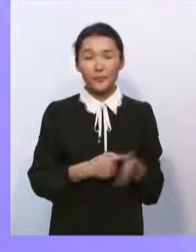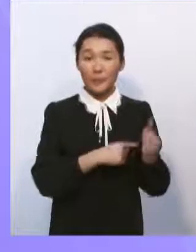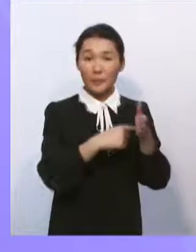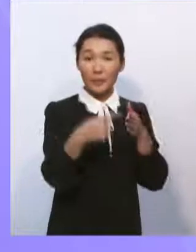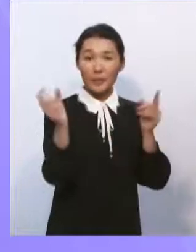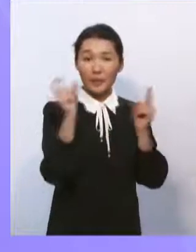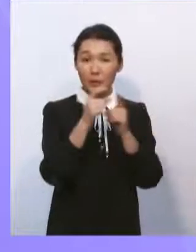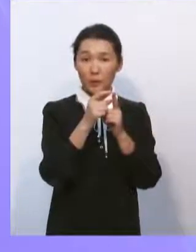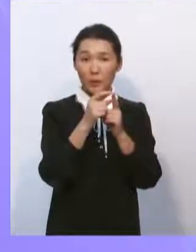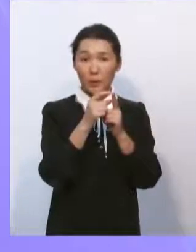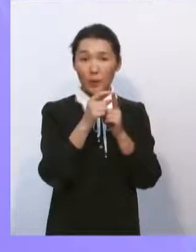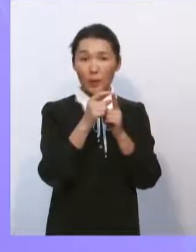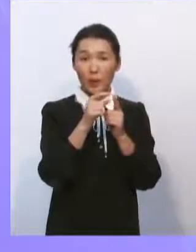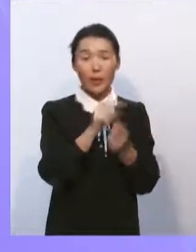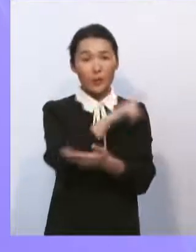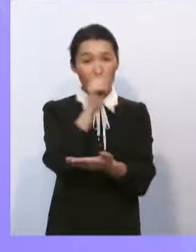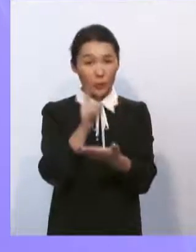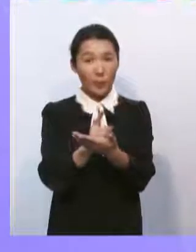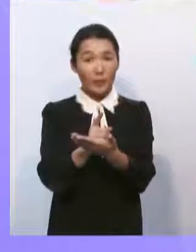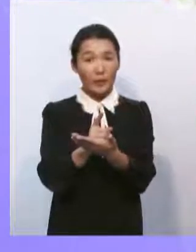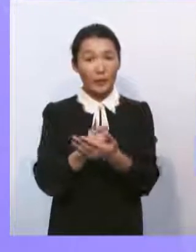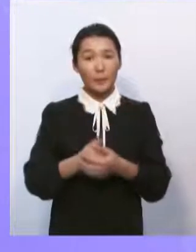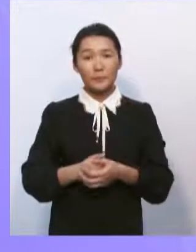Белгиленген сөздөргө суроо бергиле.